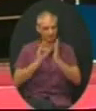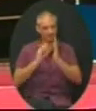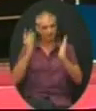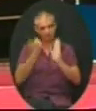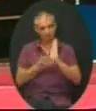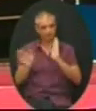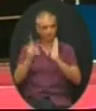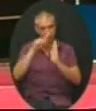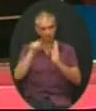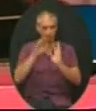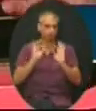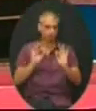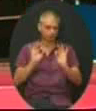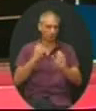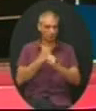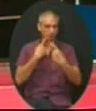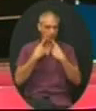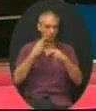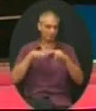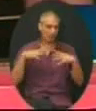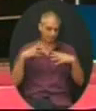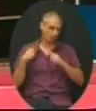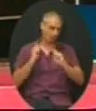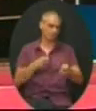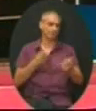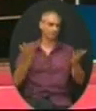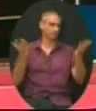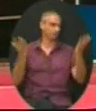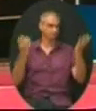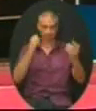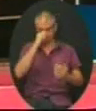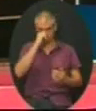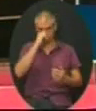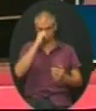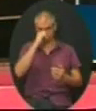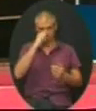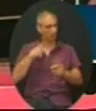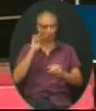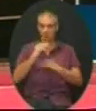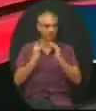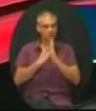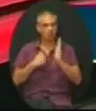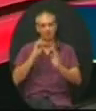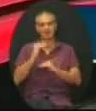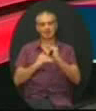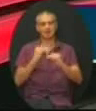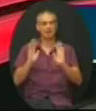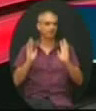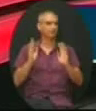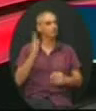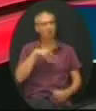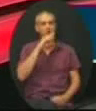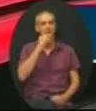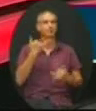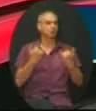מסדר היום, על מנת שתנהל דיון, ואחרי הפגרה נביא את זה. אף אחד לא נגד החוק, אנחנו נגד התהליך. התהליך לא יכול להיות בצורה באופן הזאת. בוא נדבר